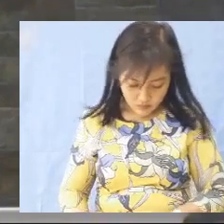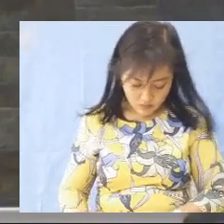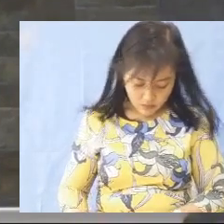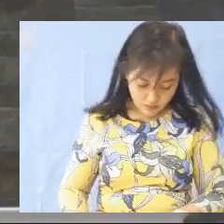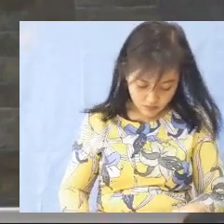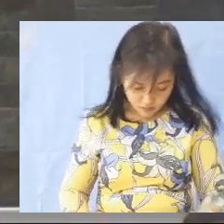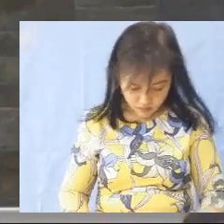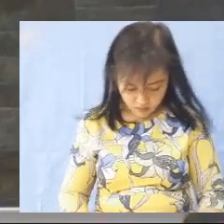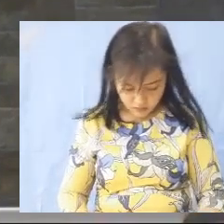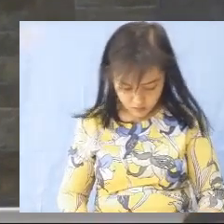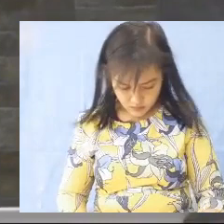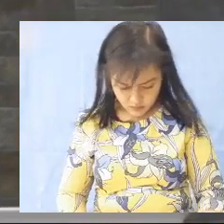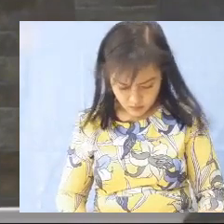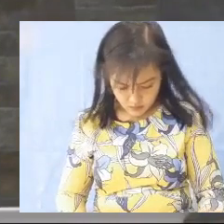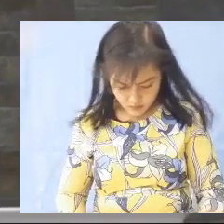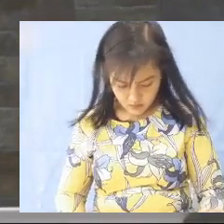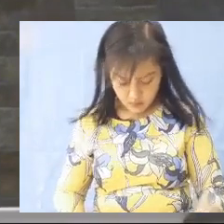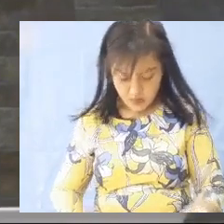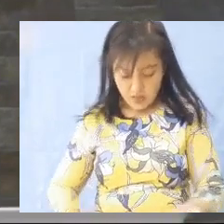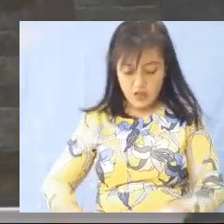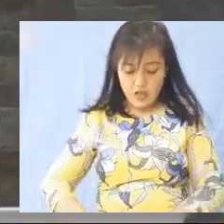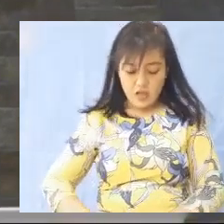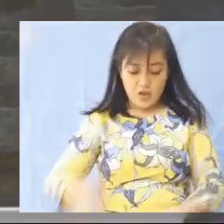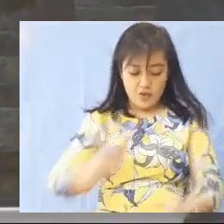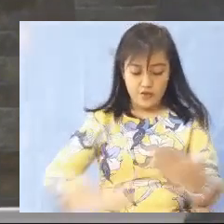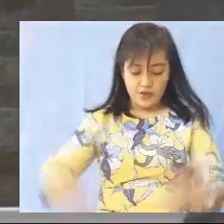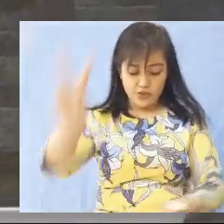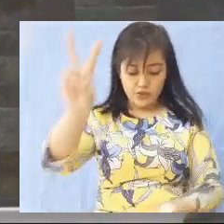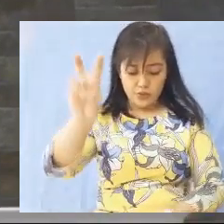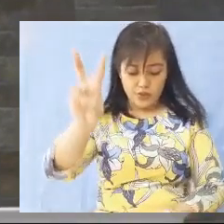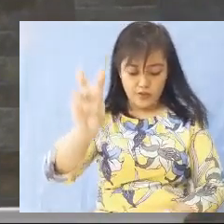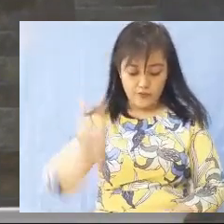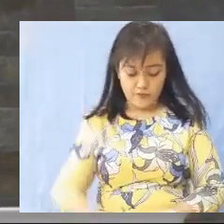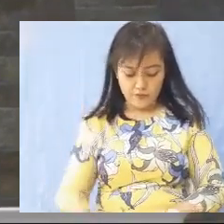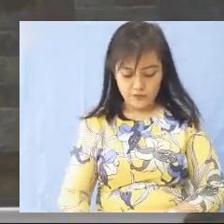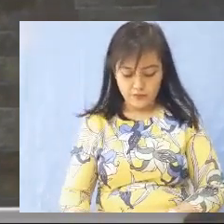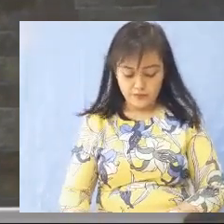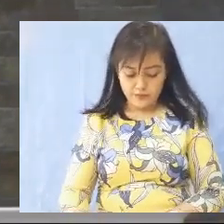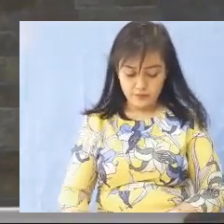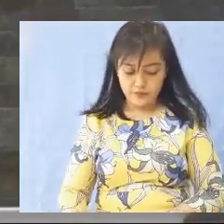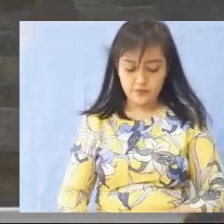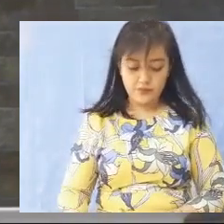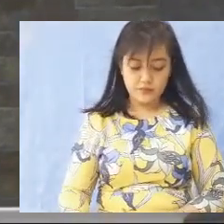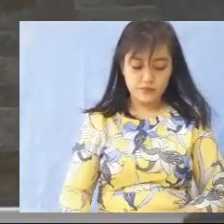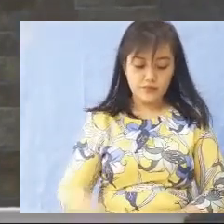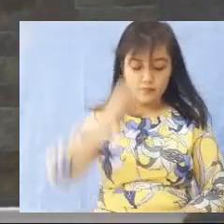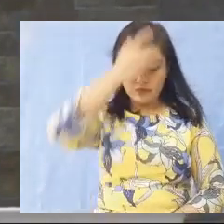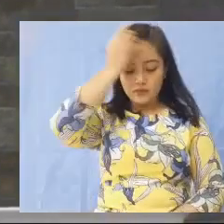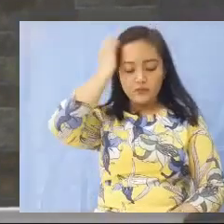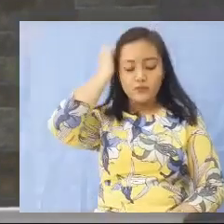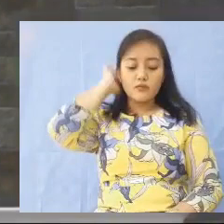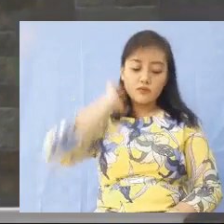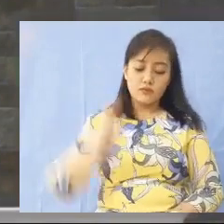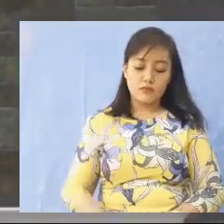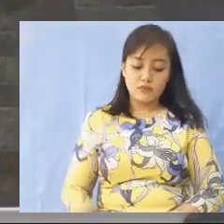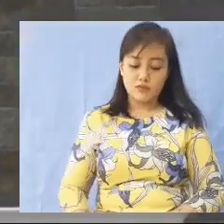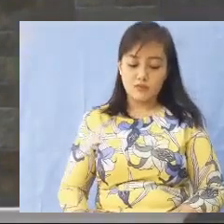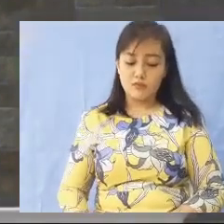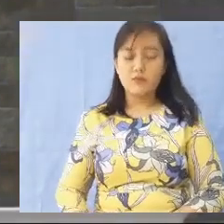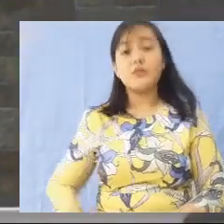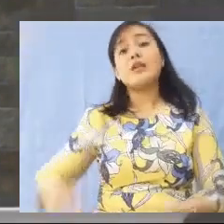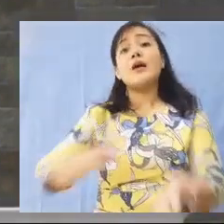ye ought to say." Yung Holy Spirit ang magtuturo sa iyo kung ano yung sasabihin